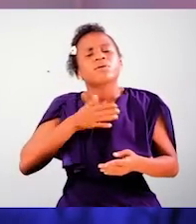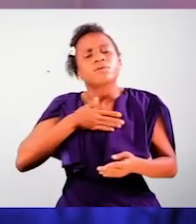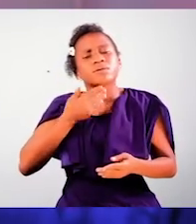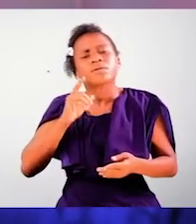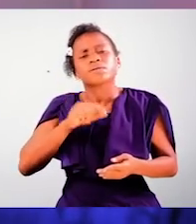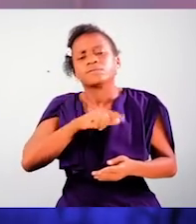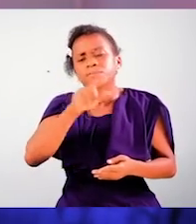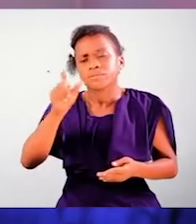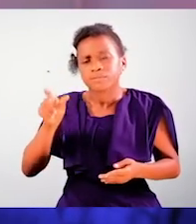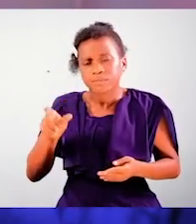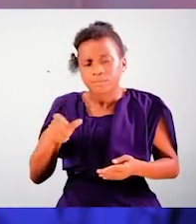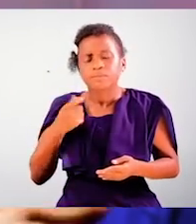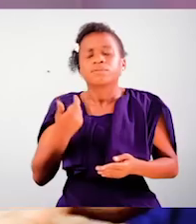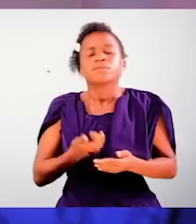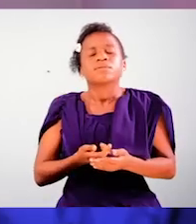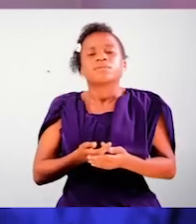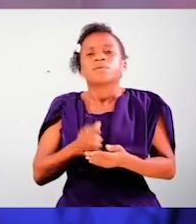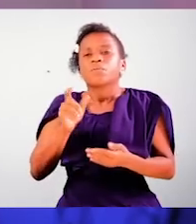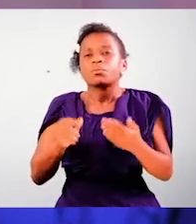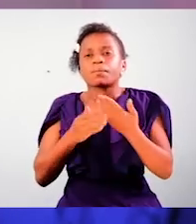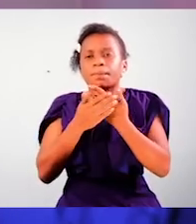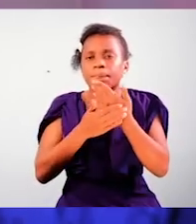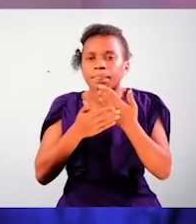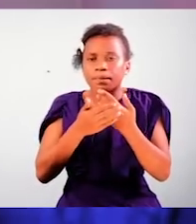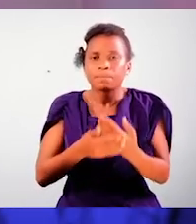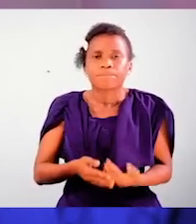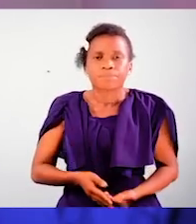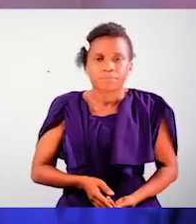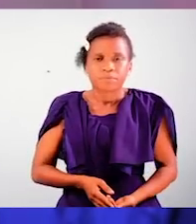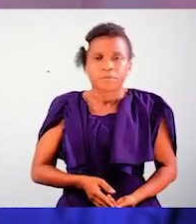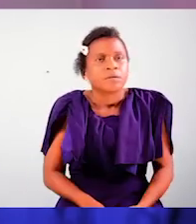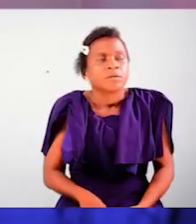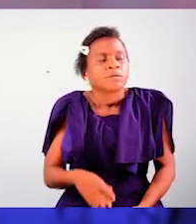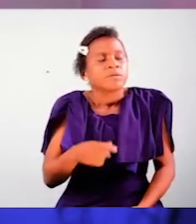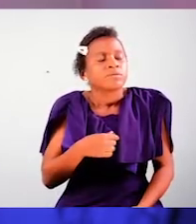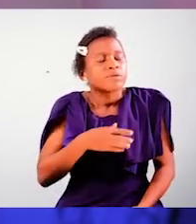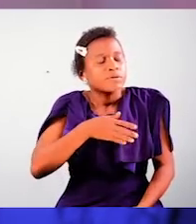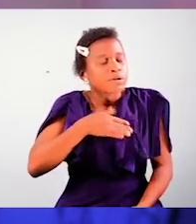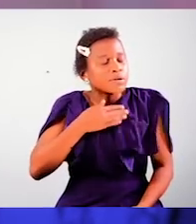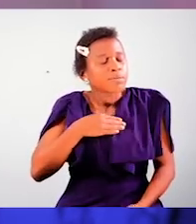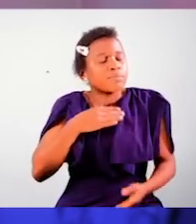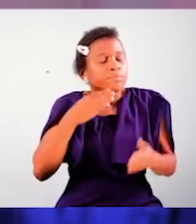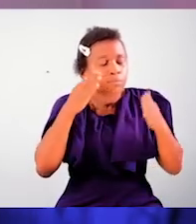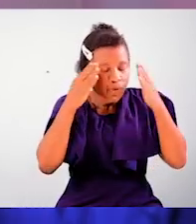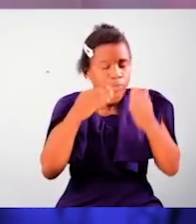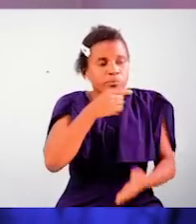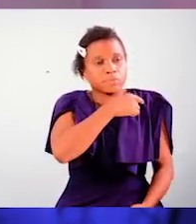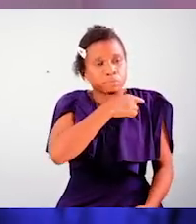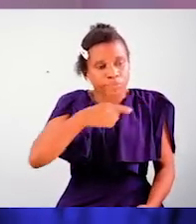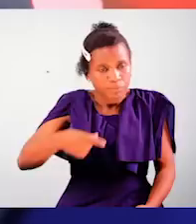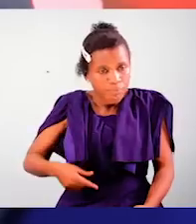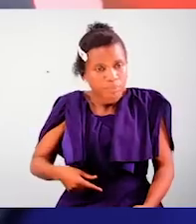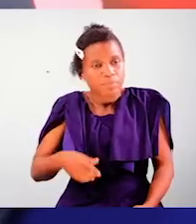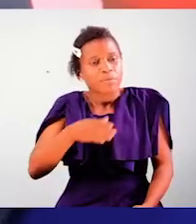hapa. Ndio. Tunataka Mheshimiwa Rais awateue mwende saizi wewe umeshajifunza mambo mkashike posti zingine zile. Kwa sababu umeshaona